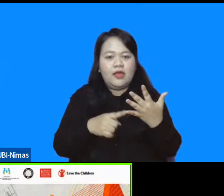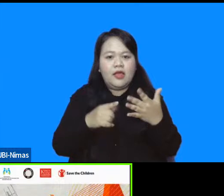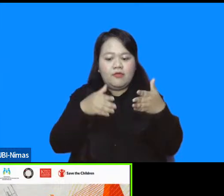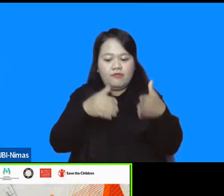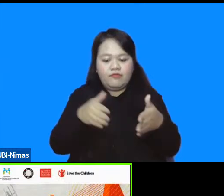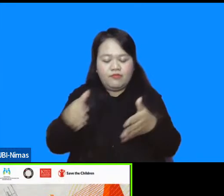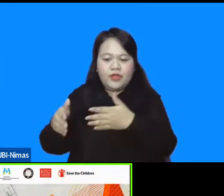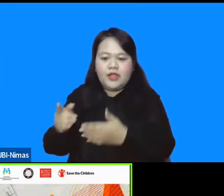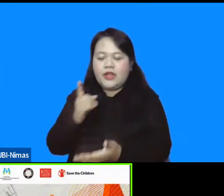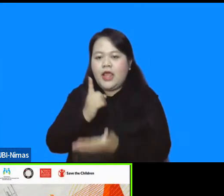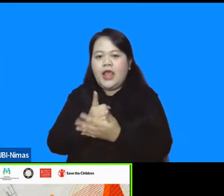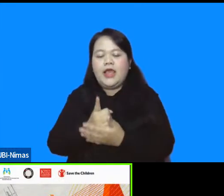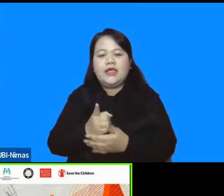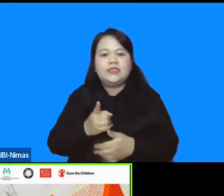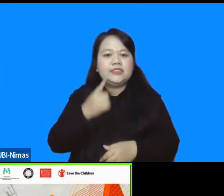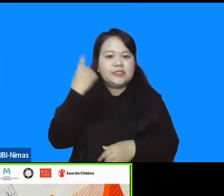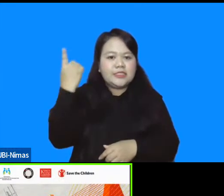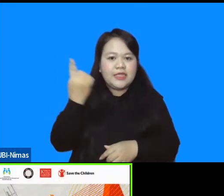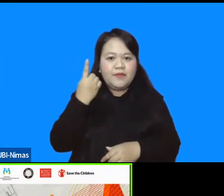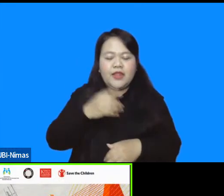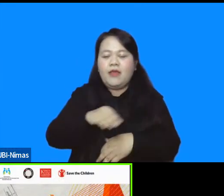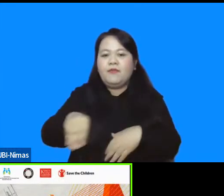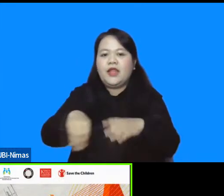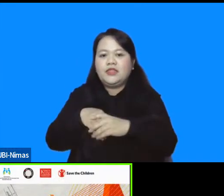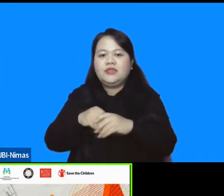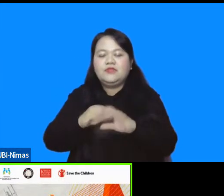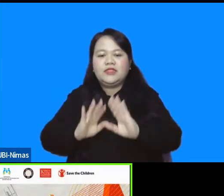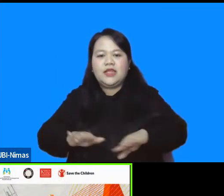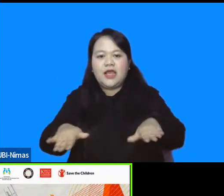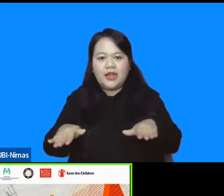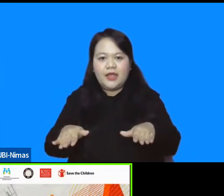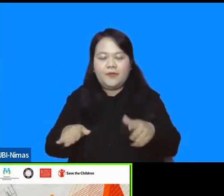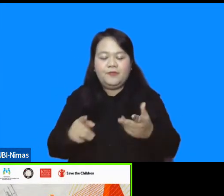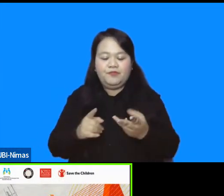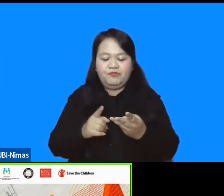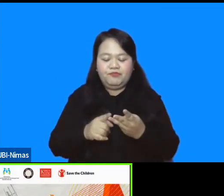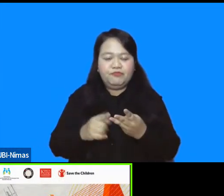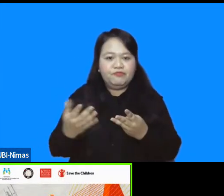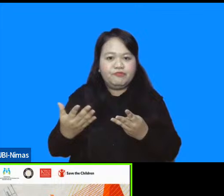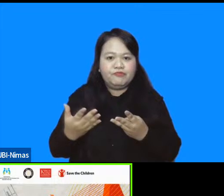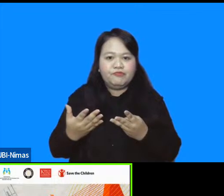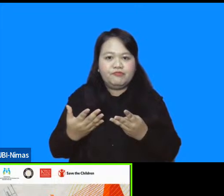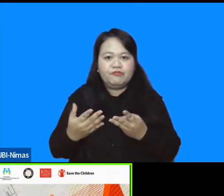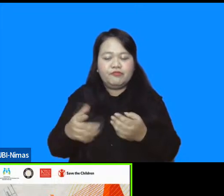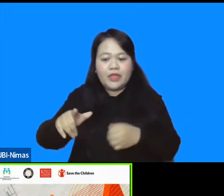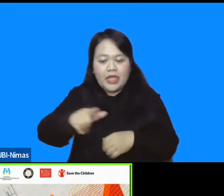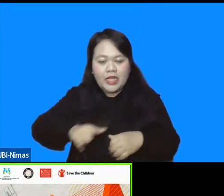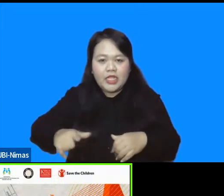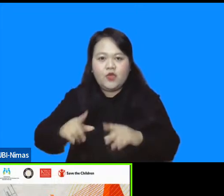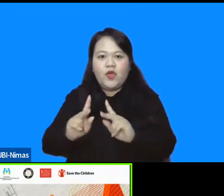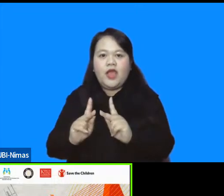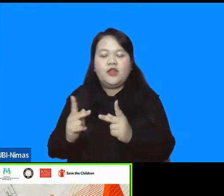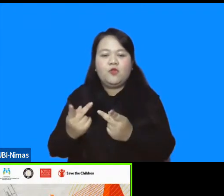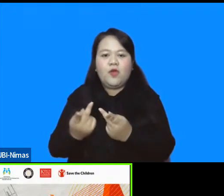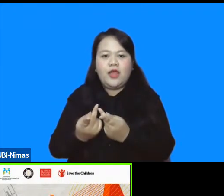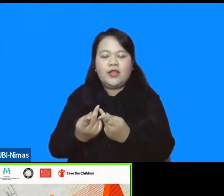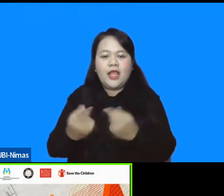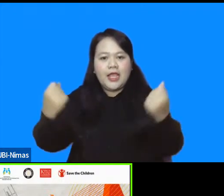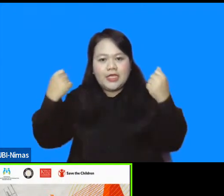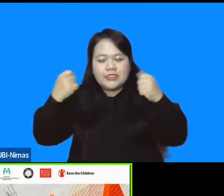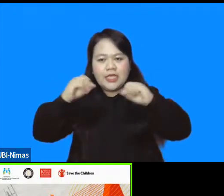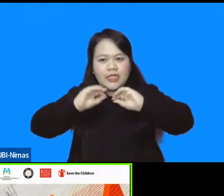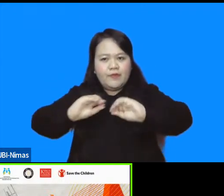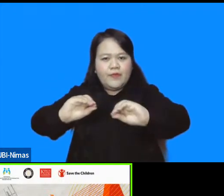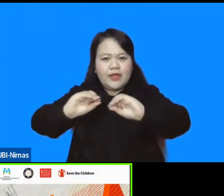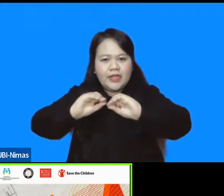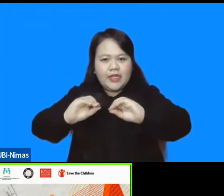hak sipilnya, ada partisipasi anaknya, ada juga lingkungan keluarga, ada kesehatan, ada pendidikan,